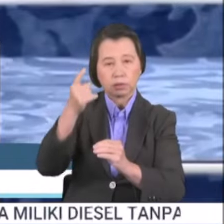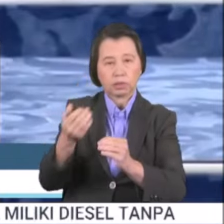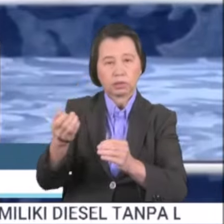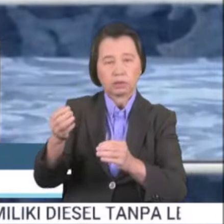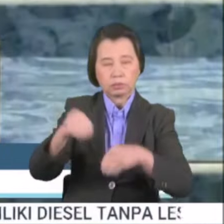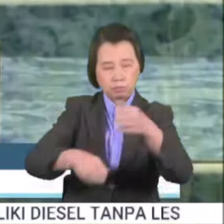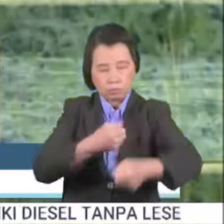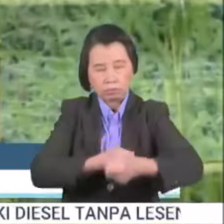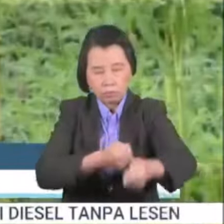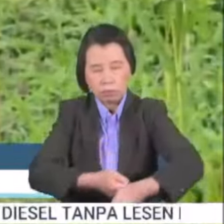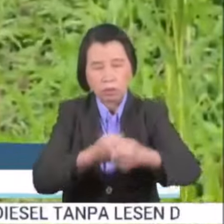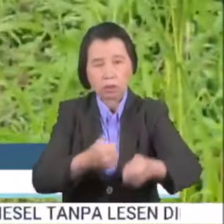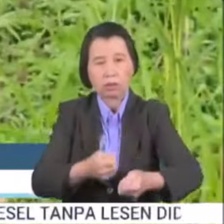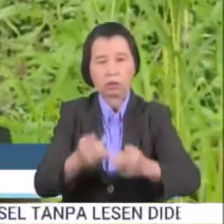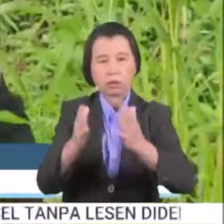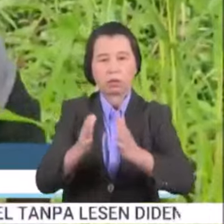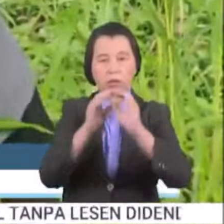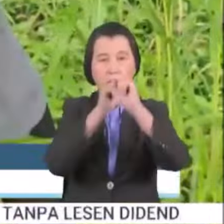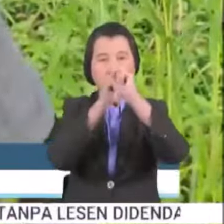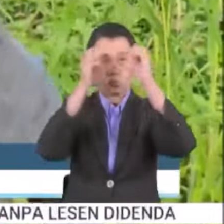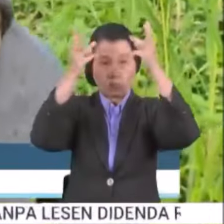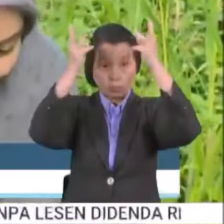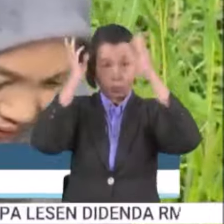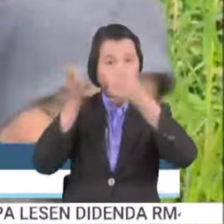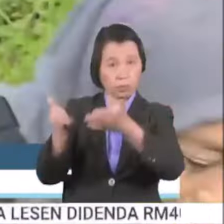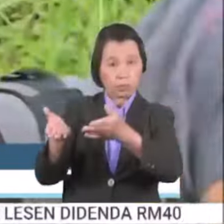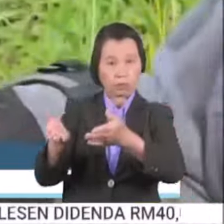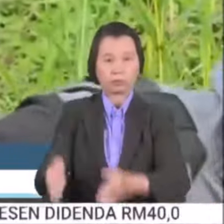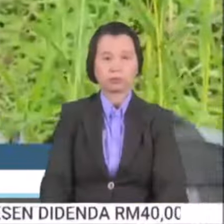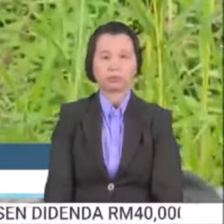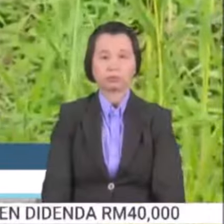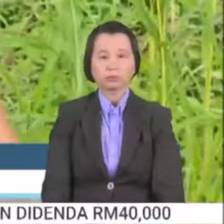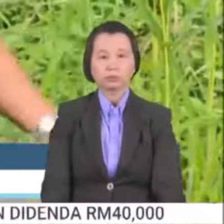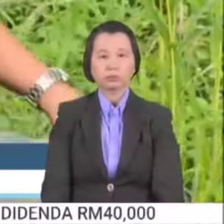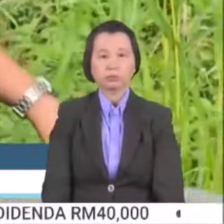semula ladang orang asli dan